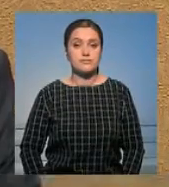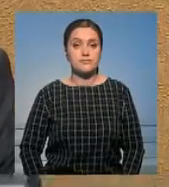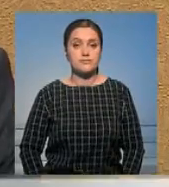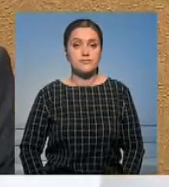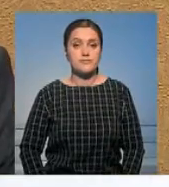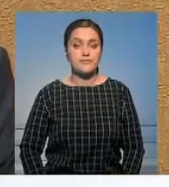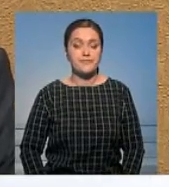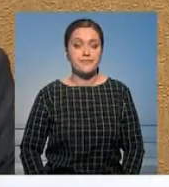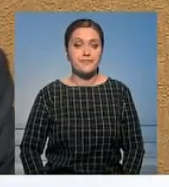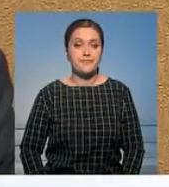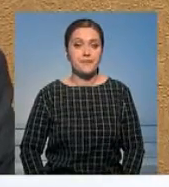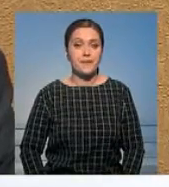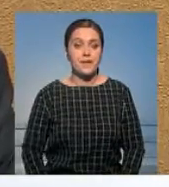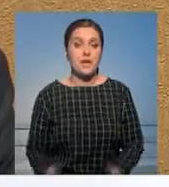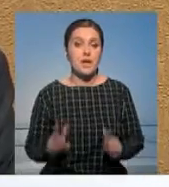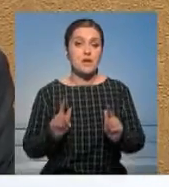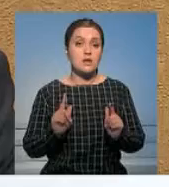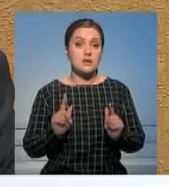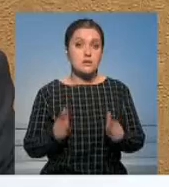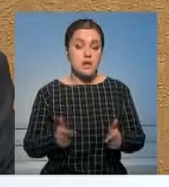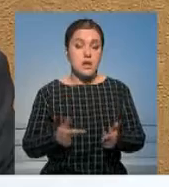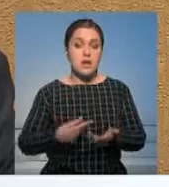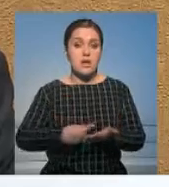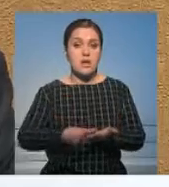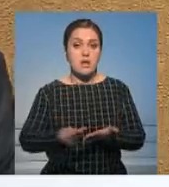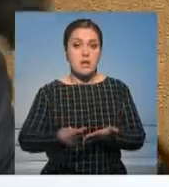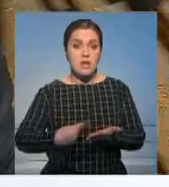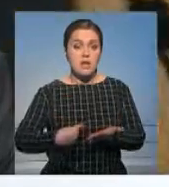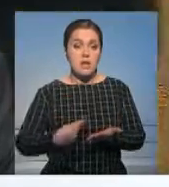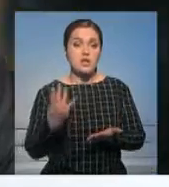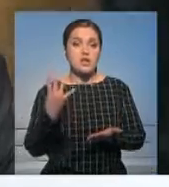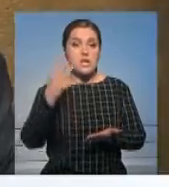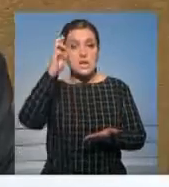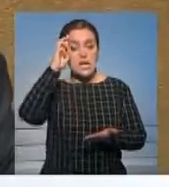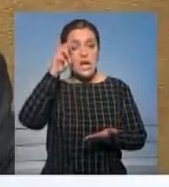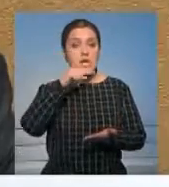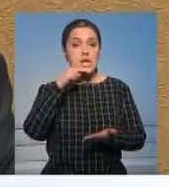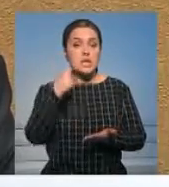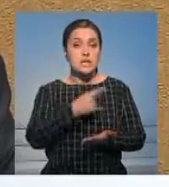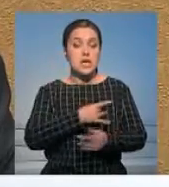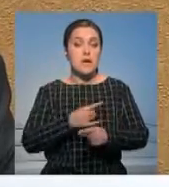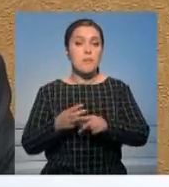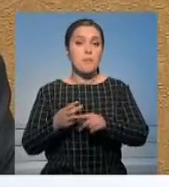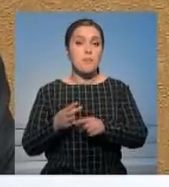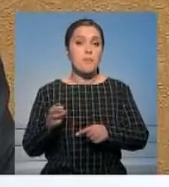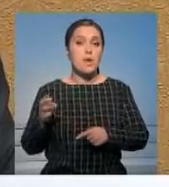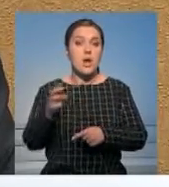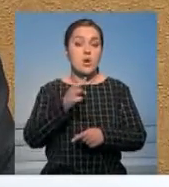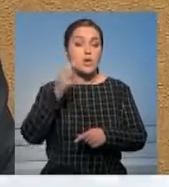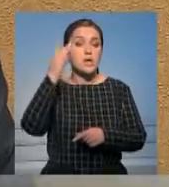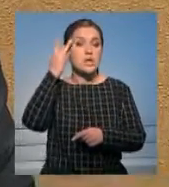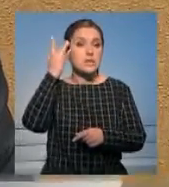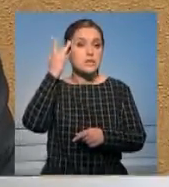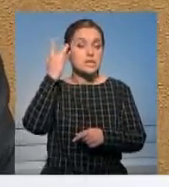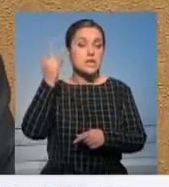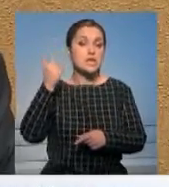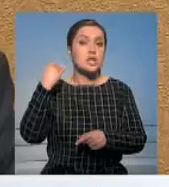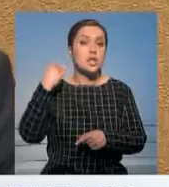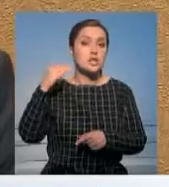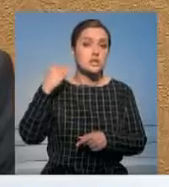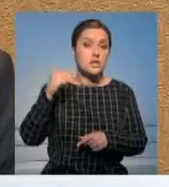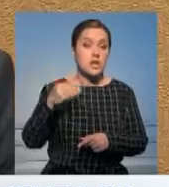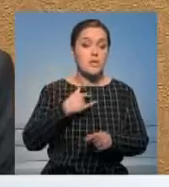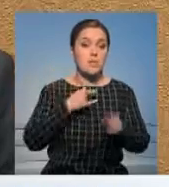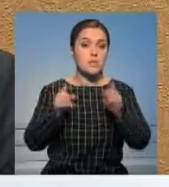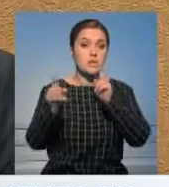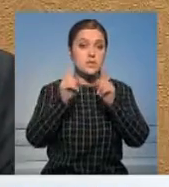На сегодняшний день соглашение ратифицировали уже 4 страны. Это Россия, Беларусь, Таджикистан и Кыргызстан. На заседании рабочей группы